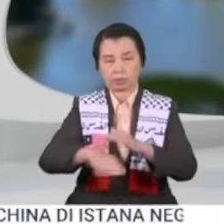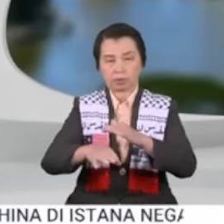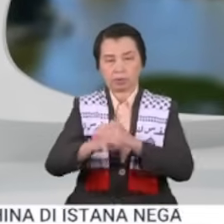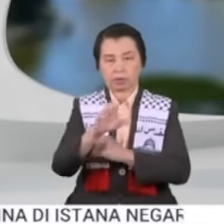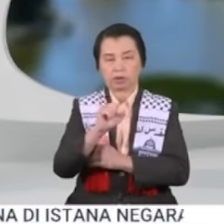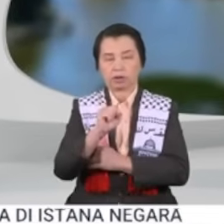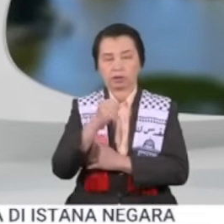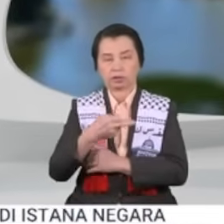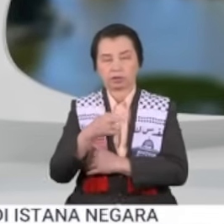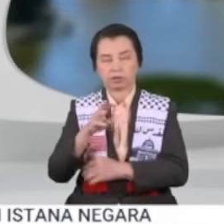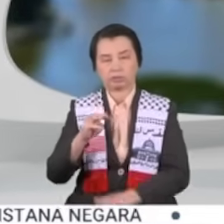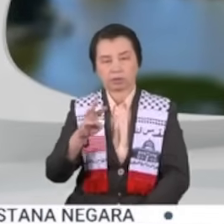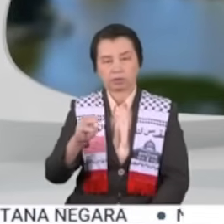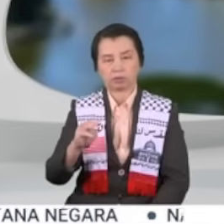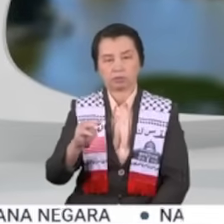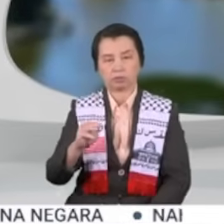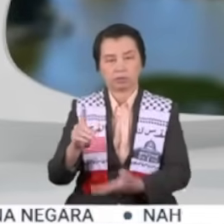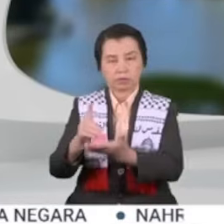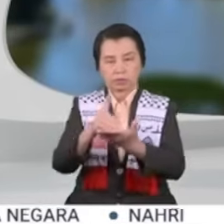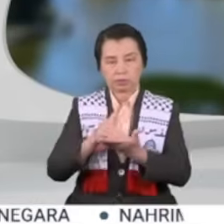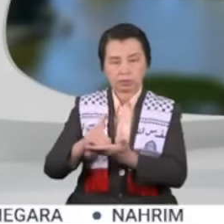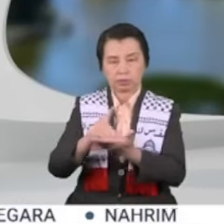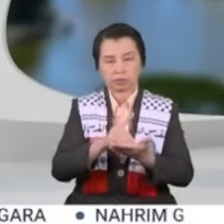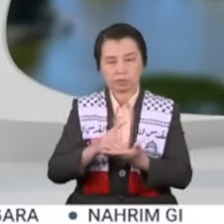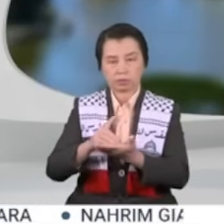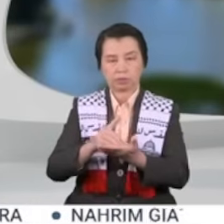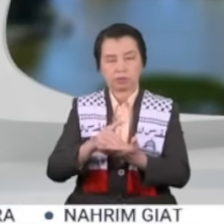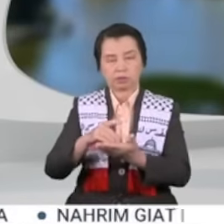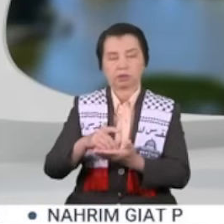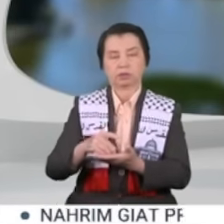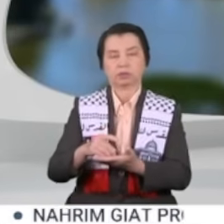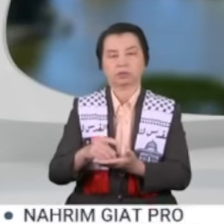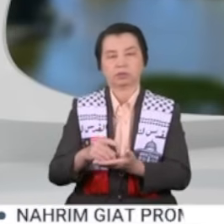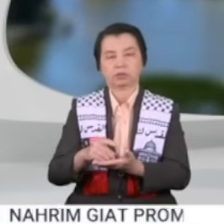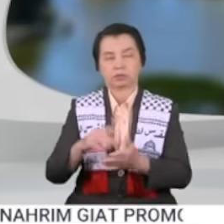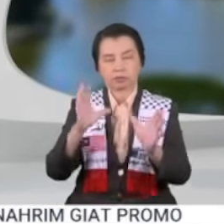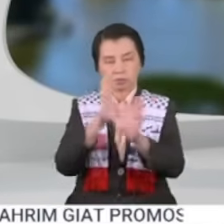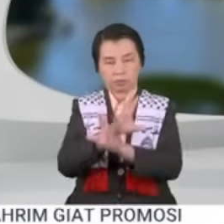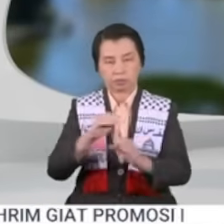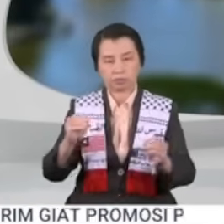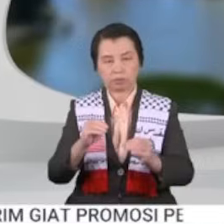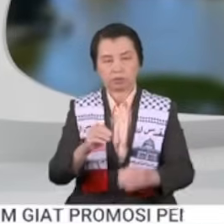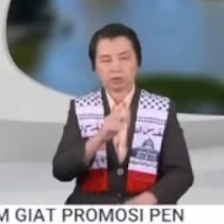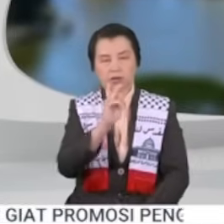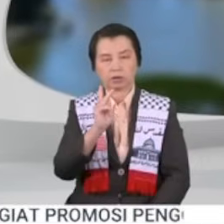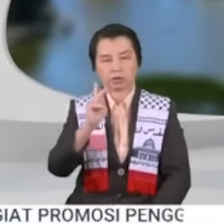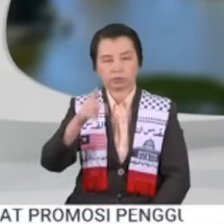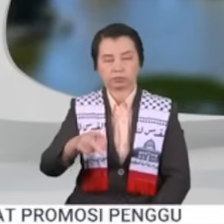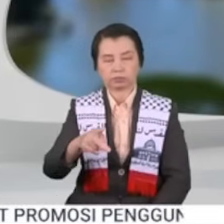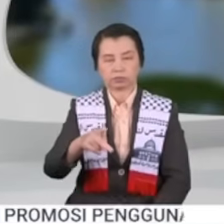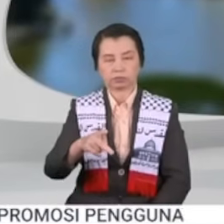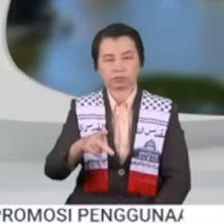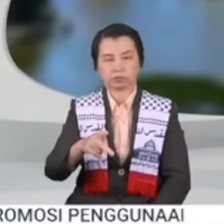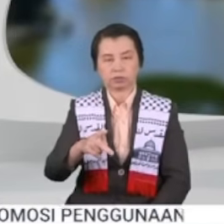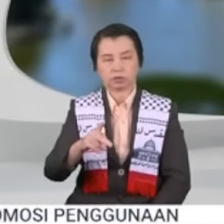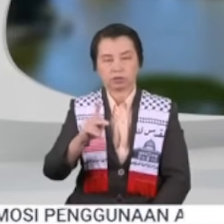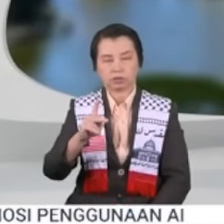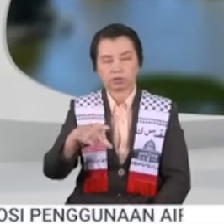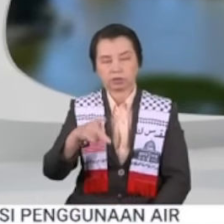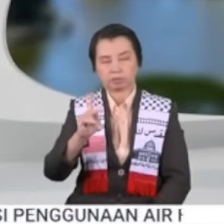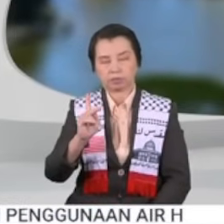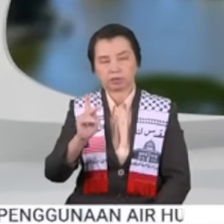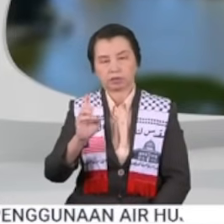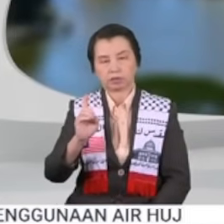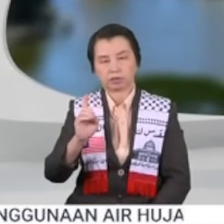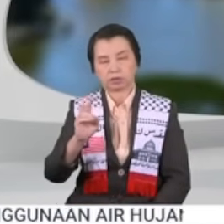skim harga maksimum musim perayaan shmmp Sempena dipavali di Sarawak ketua pegawai penguatkuasa negeri kpdn